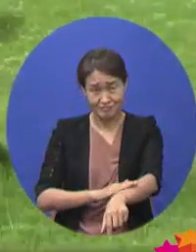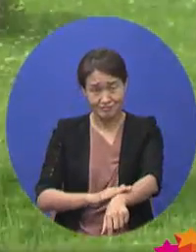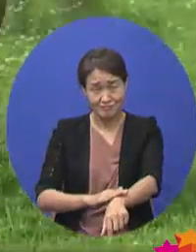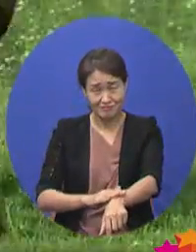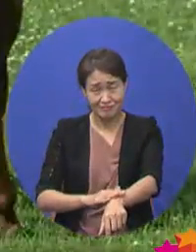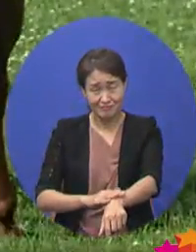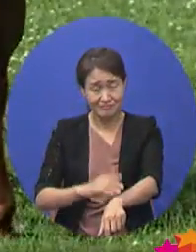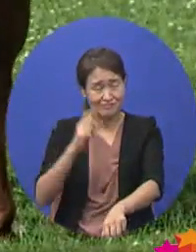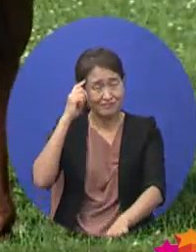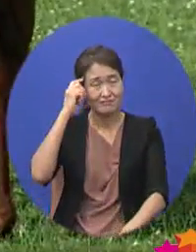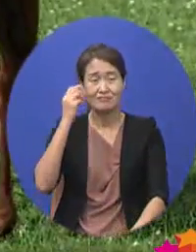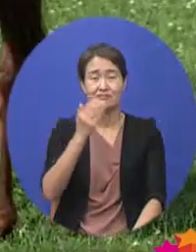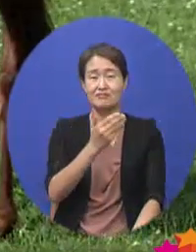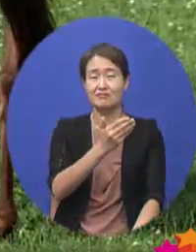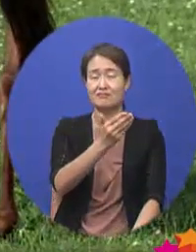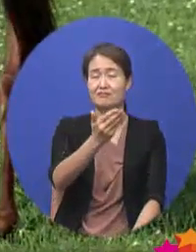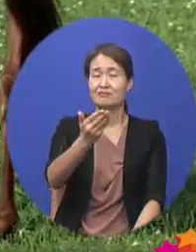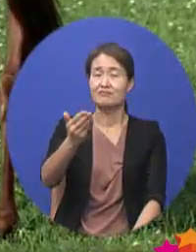자리냐